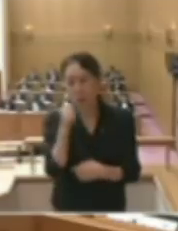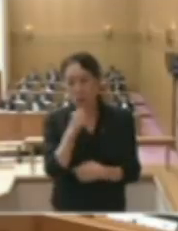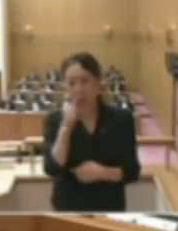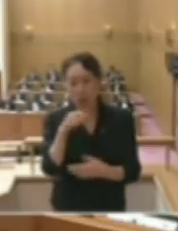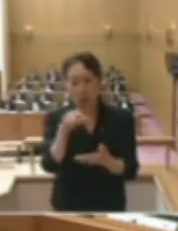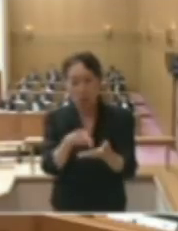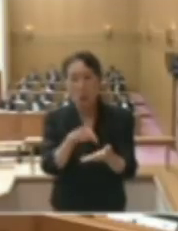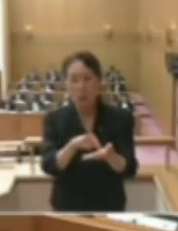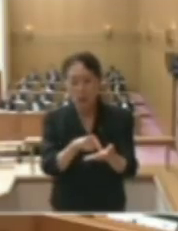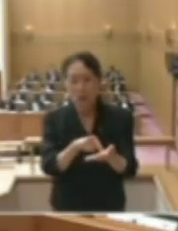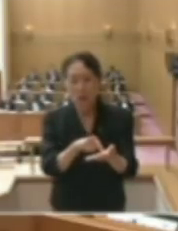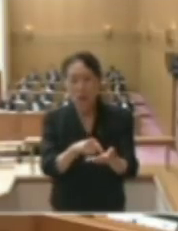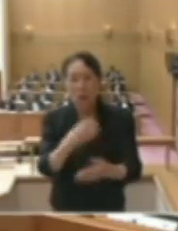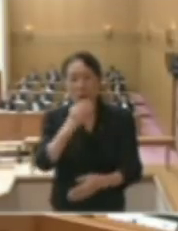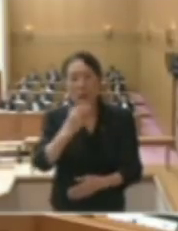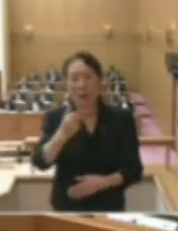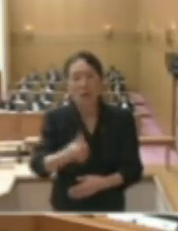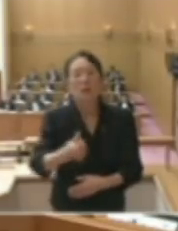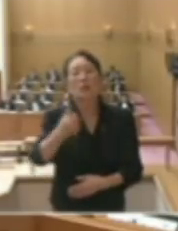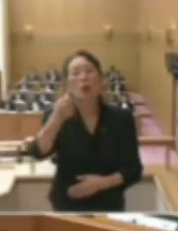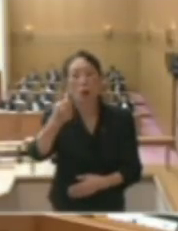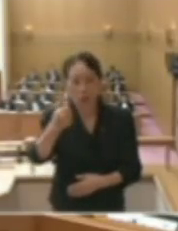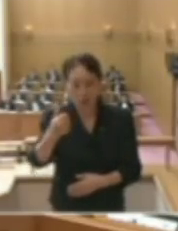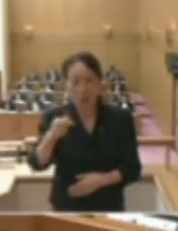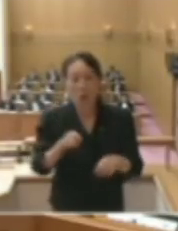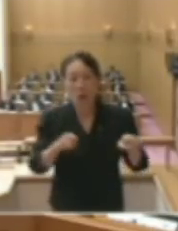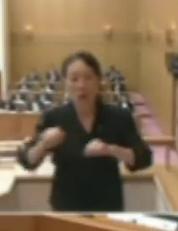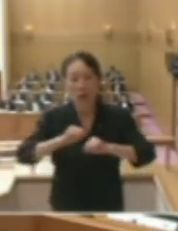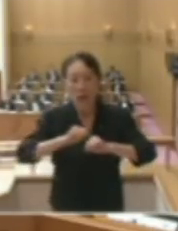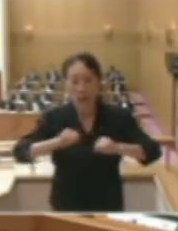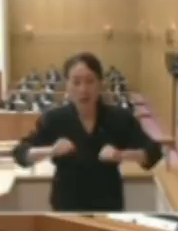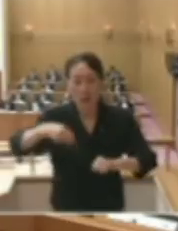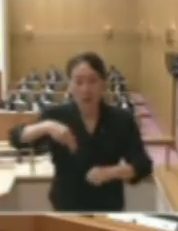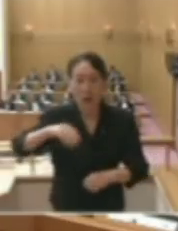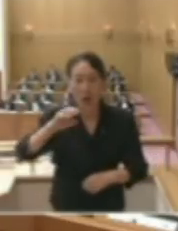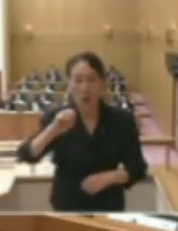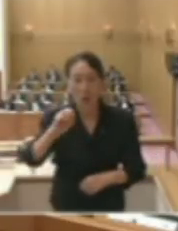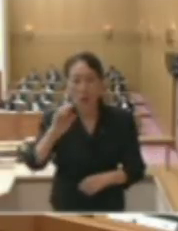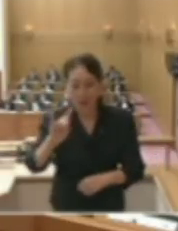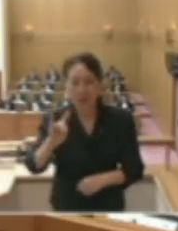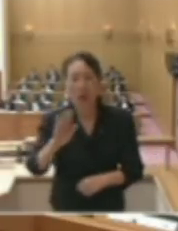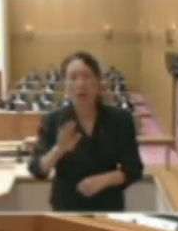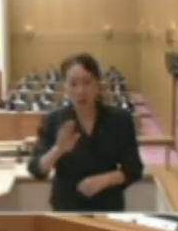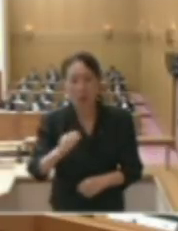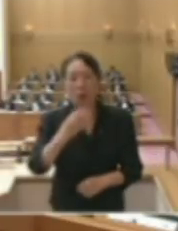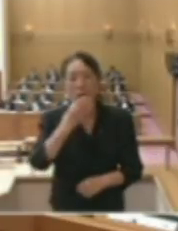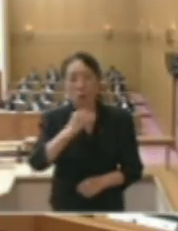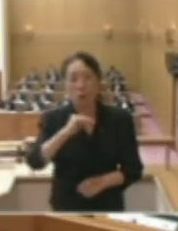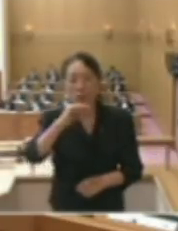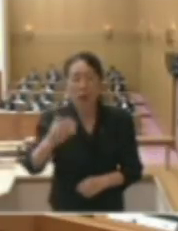か。福山市長の江代表直樹であります。福山市長